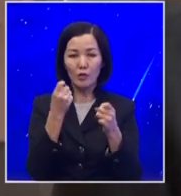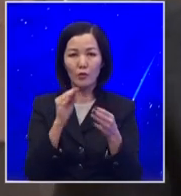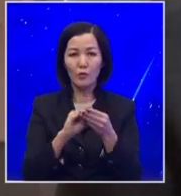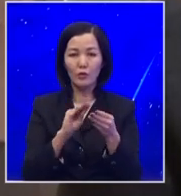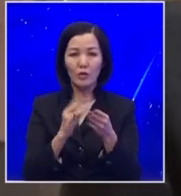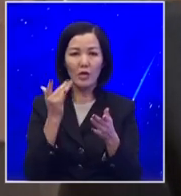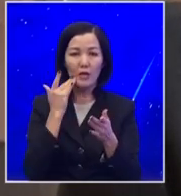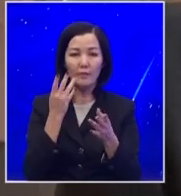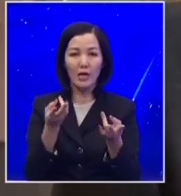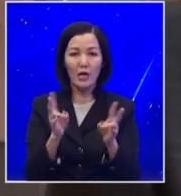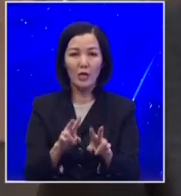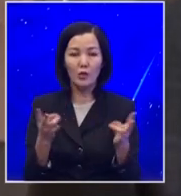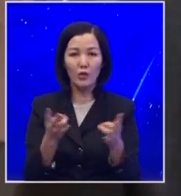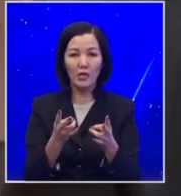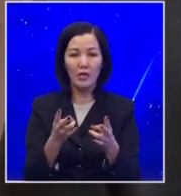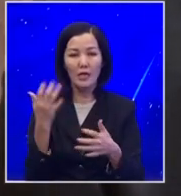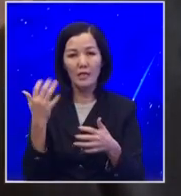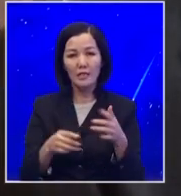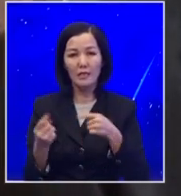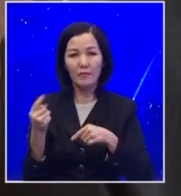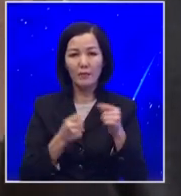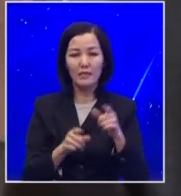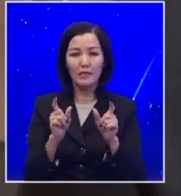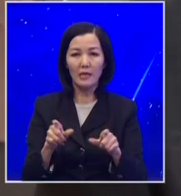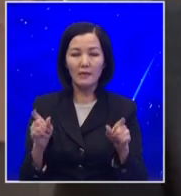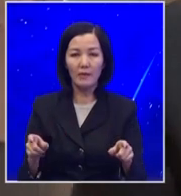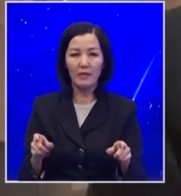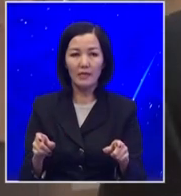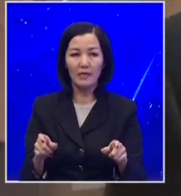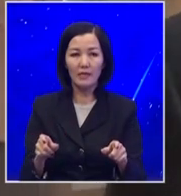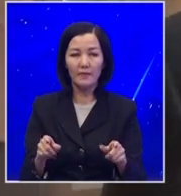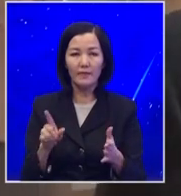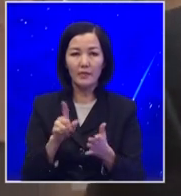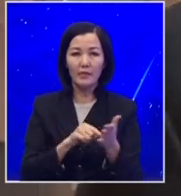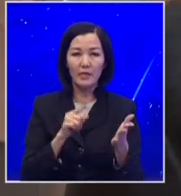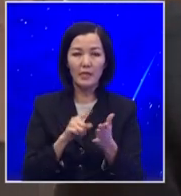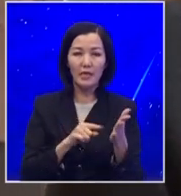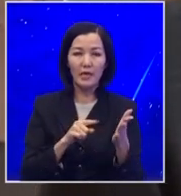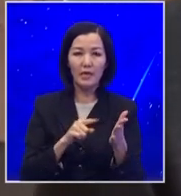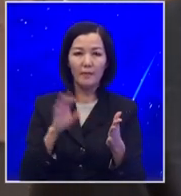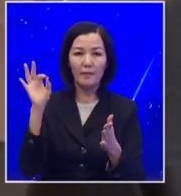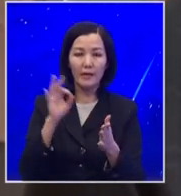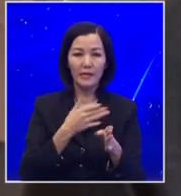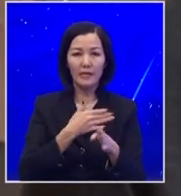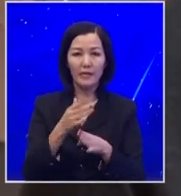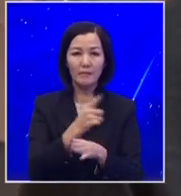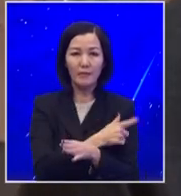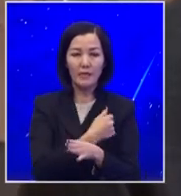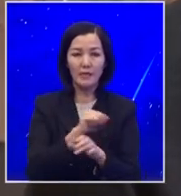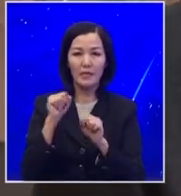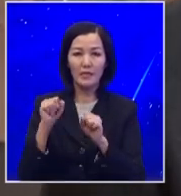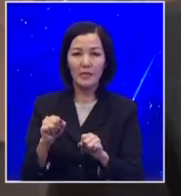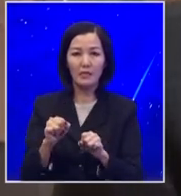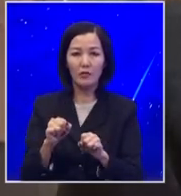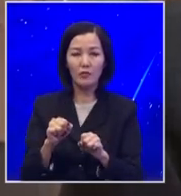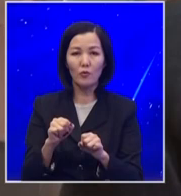қалдыр. Одан кейін ол кіші орта бизнестегі азаматтарымызды мынау зейнетақы жарналары мен медициналық сақтандыруды ерікті